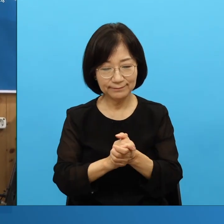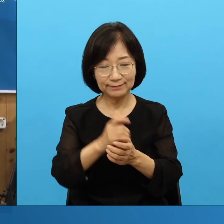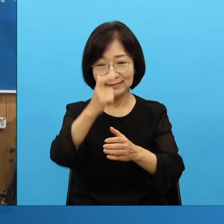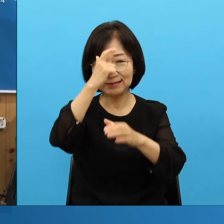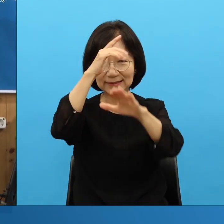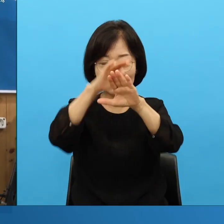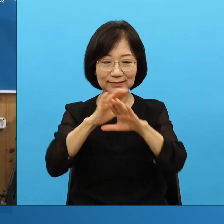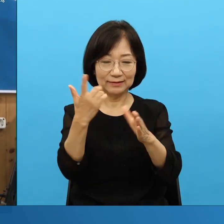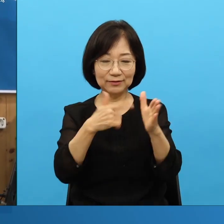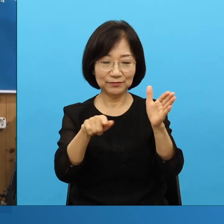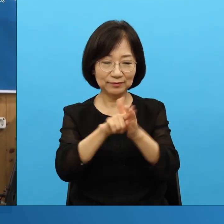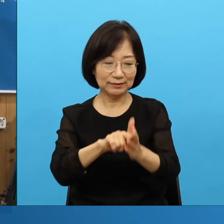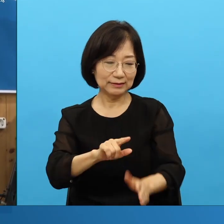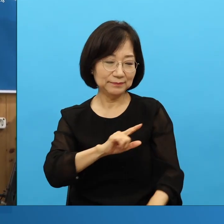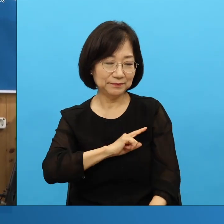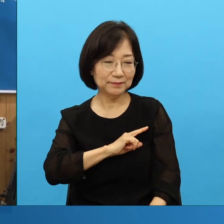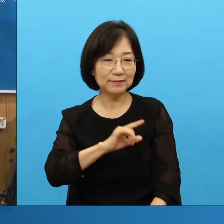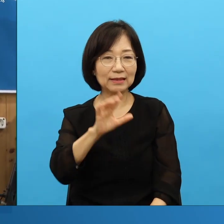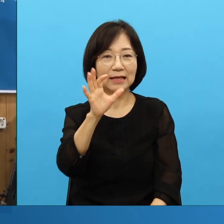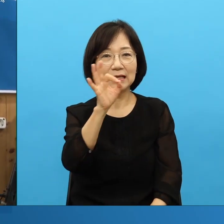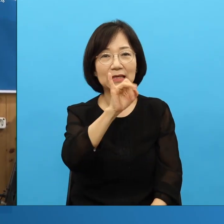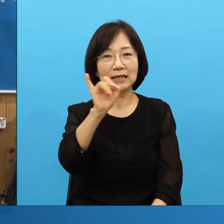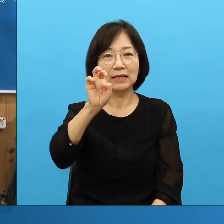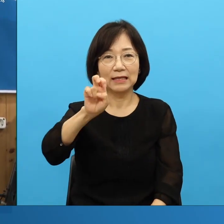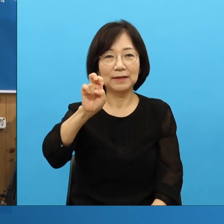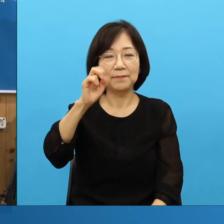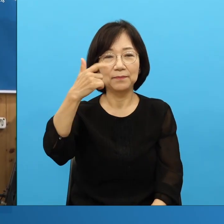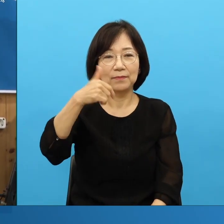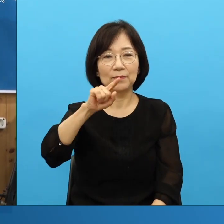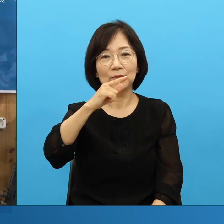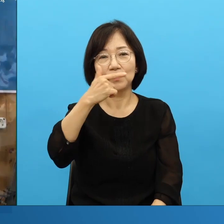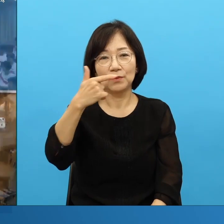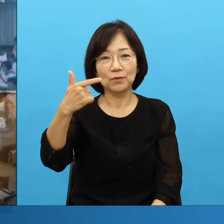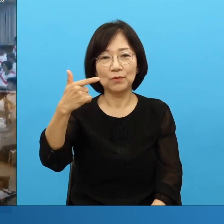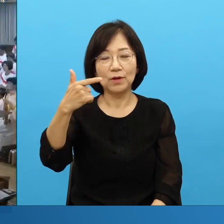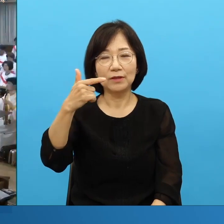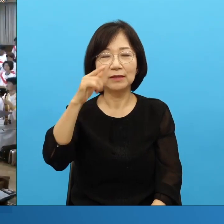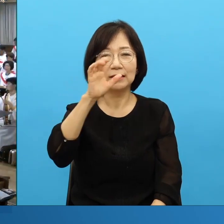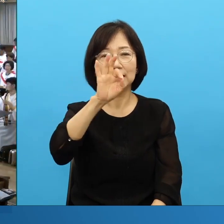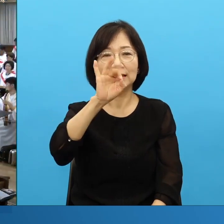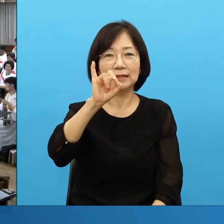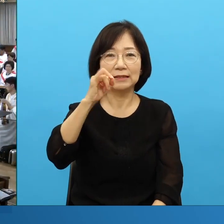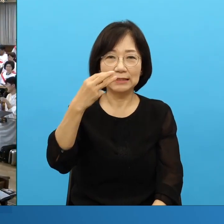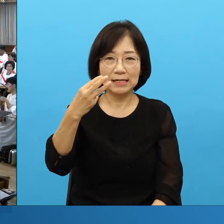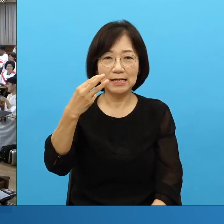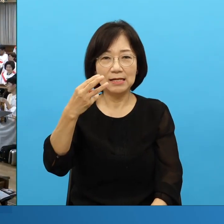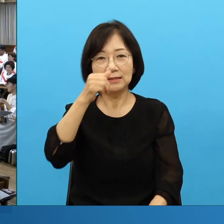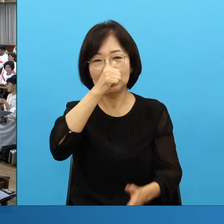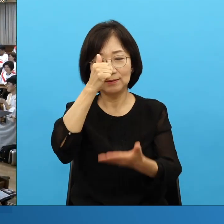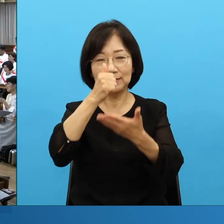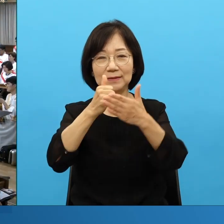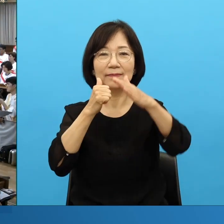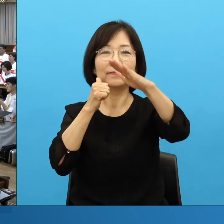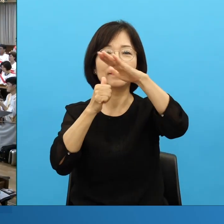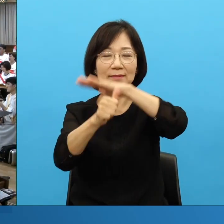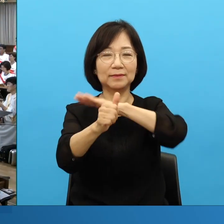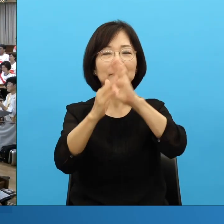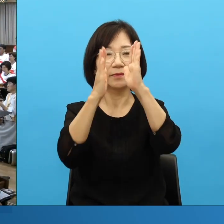예배를 위해서 임건희 장로님 대표 기도하시겠습니다. At this time, Elder Kwon Il Lim will come and pray for the worship.